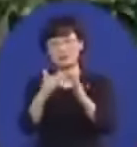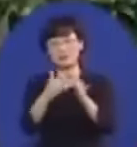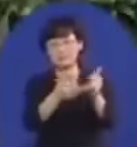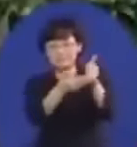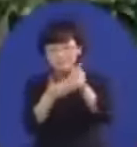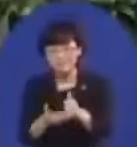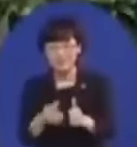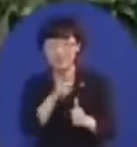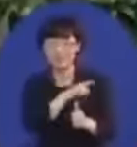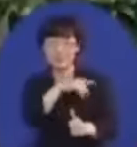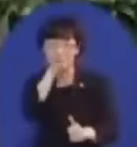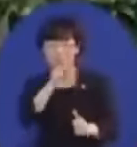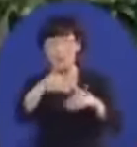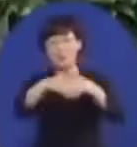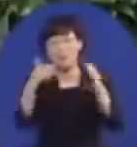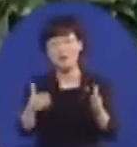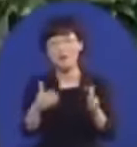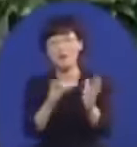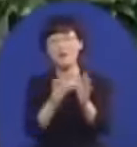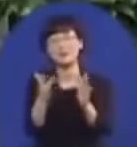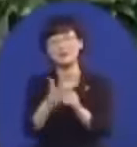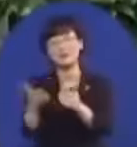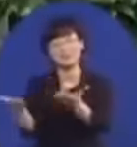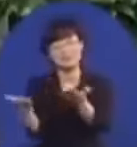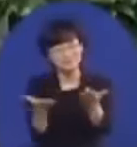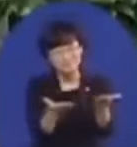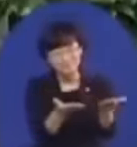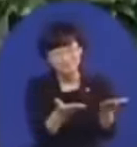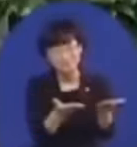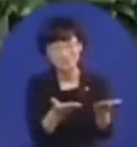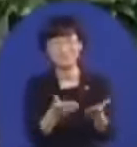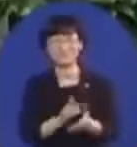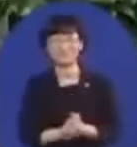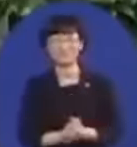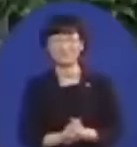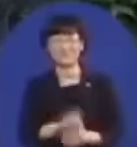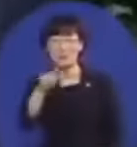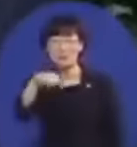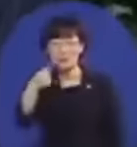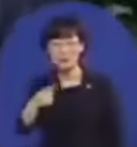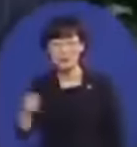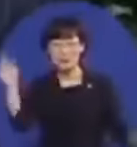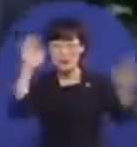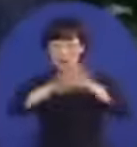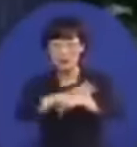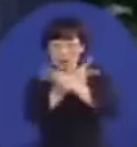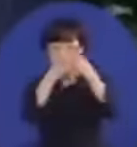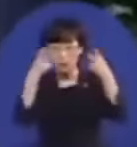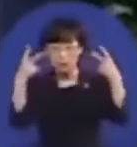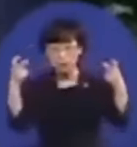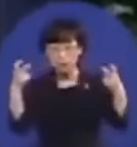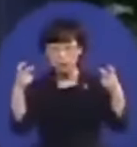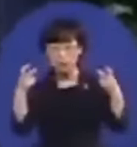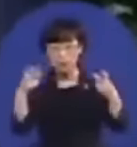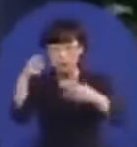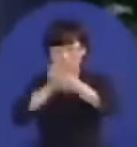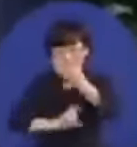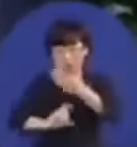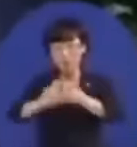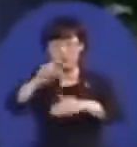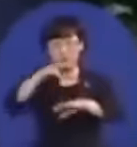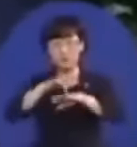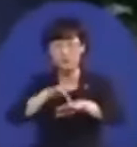제일 좋은 방을 예수님에게 가십시오 드렸습니다. 그리고 밤에 잠을 잤는데 밤새도록 사탄이